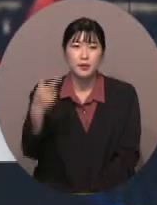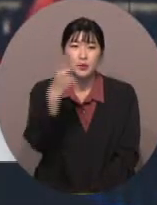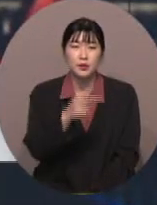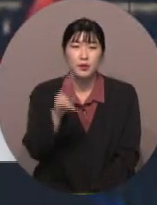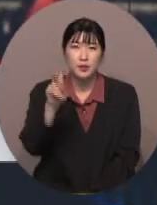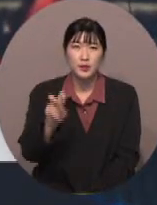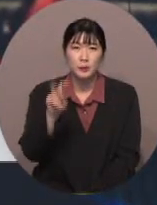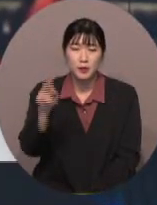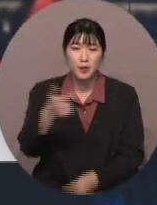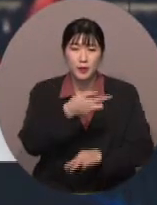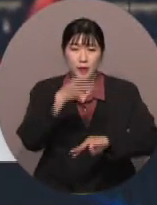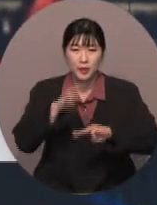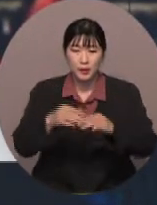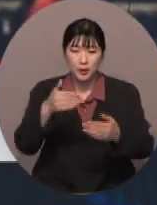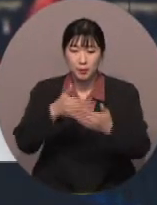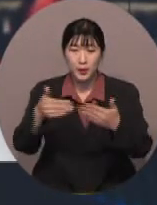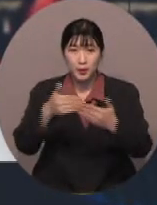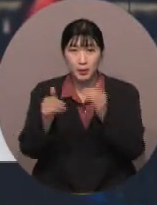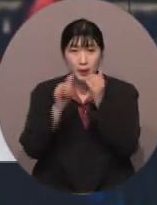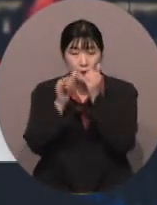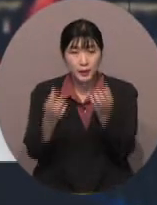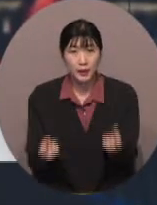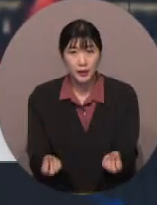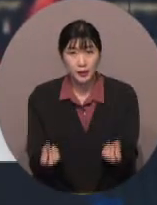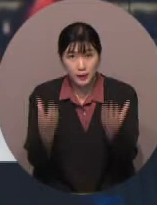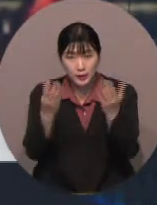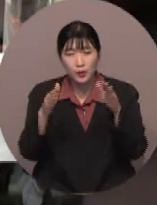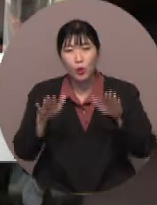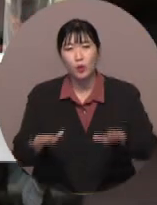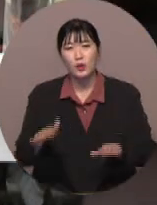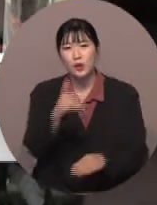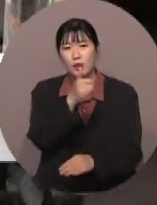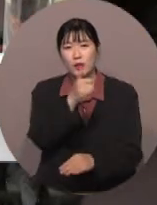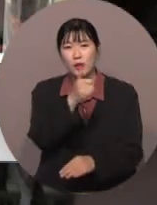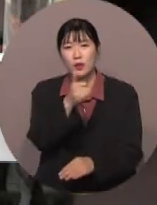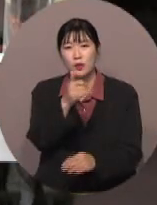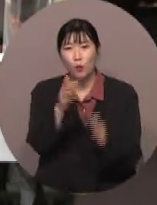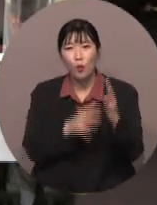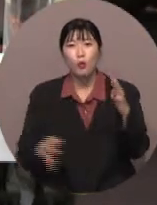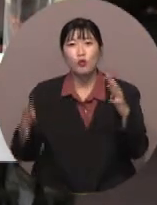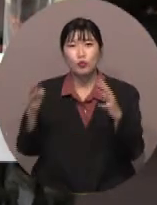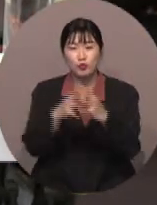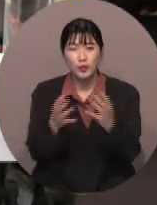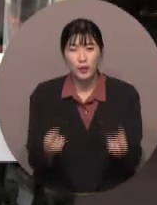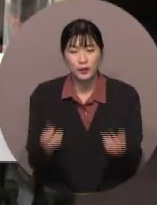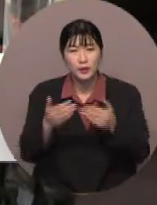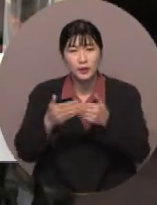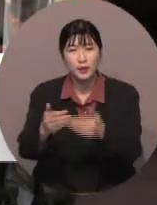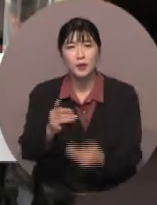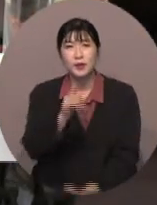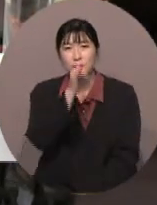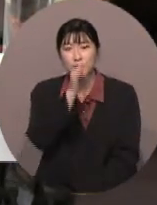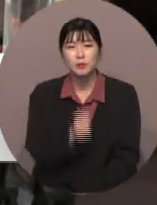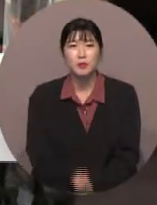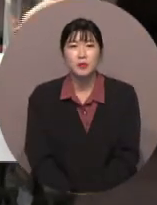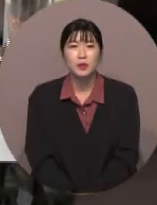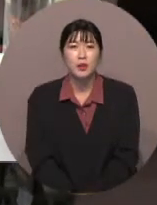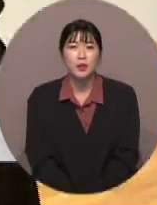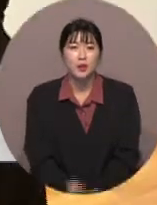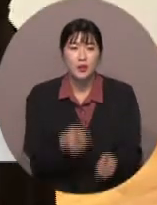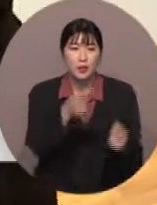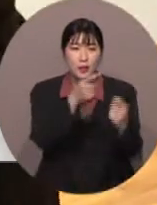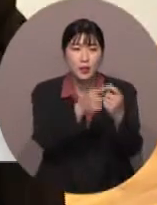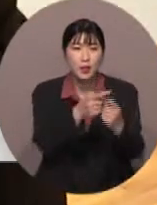2022 대전 mbc 아트앤미디어대전 시상식이 오늘 공주 아트센터 고마 특별전시장에서 열렸습니다 대상은